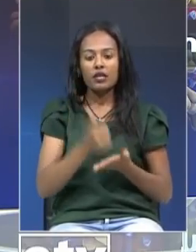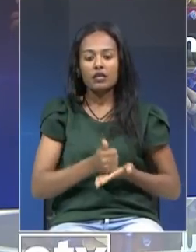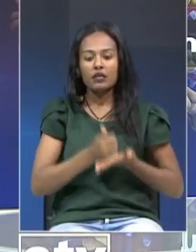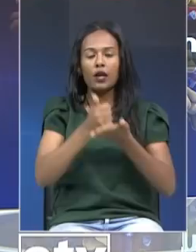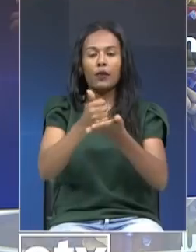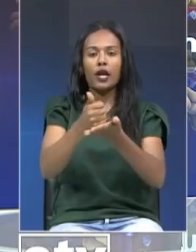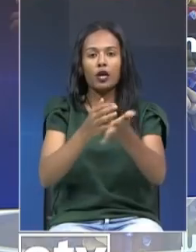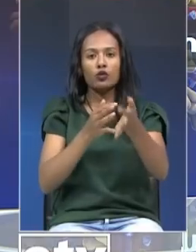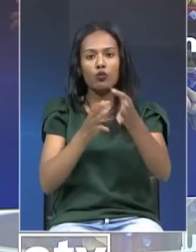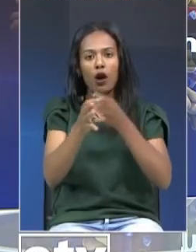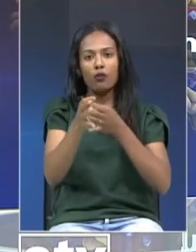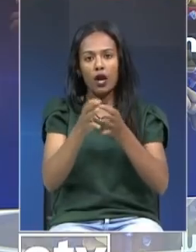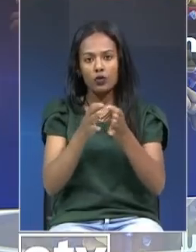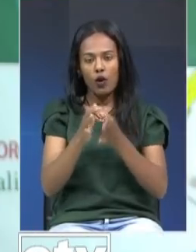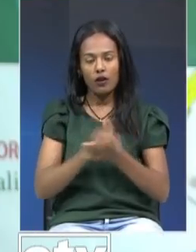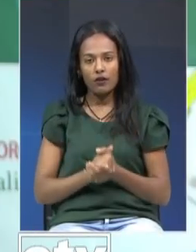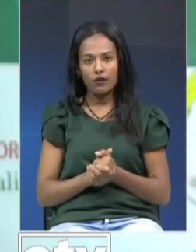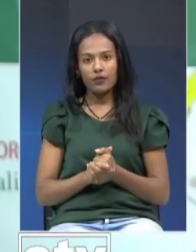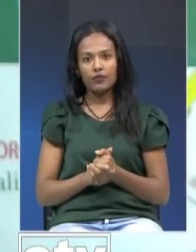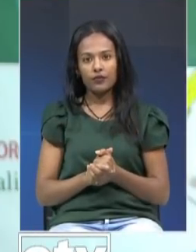ስለመለገሱም አብራርተዋል።